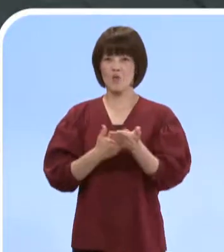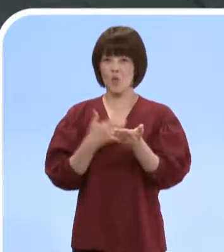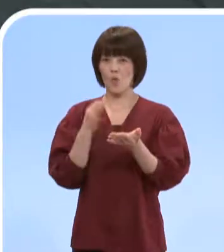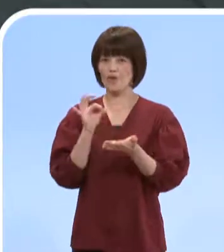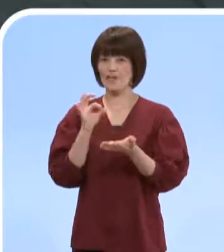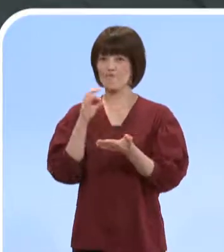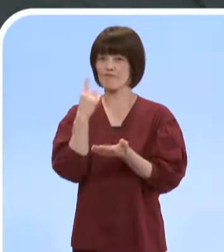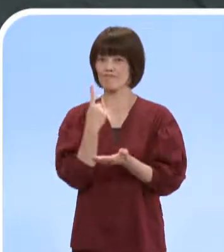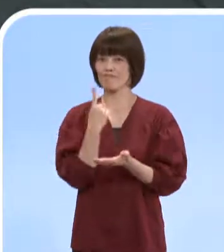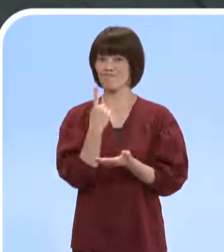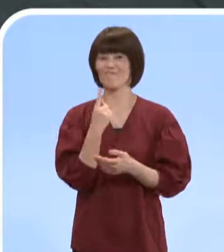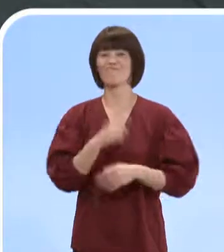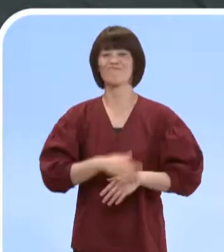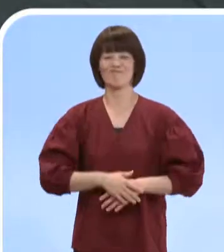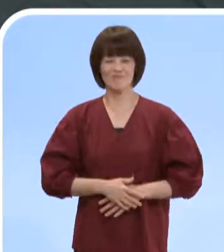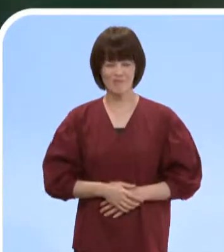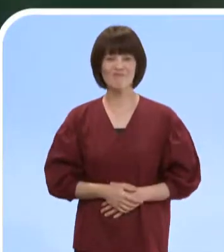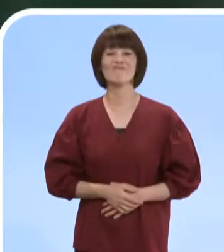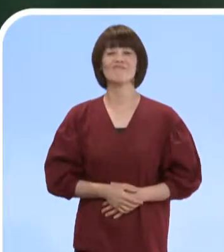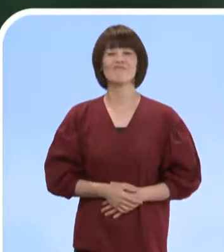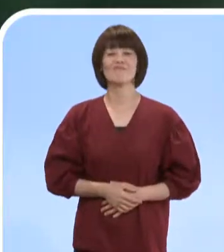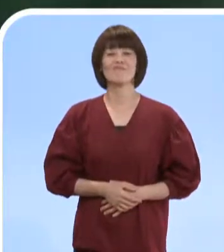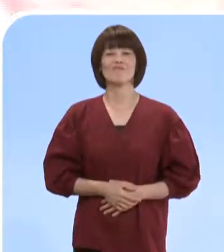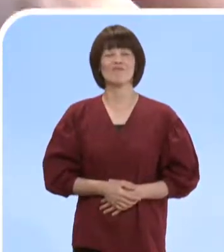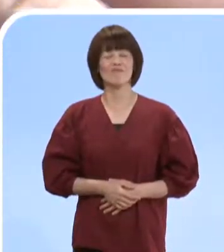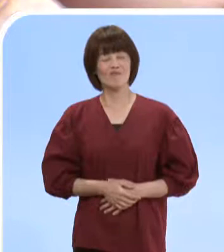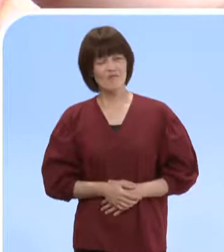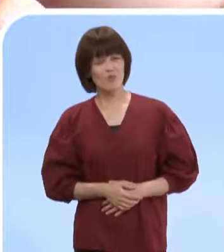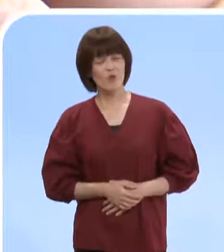さて残りは1枚。